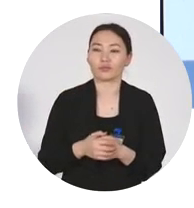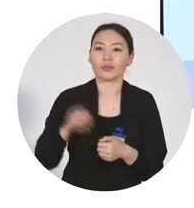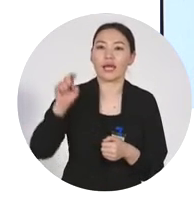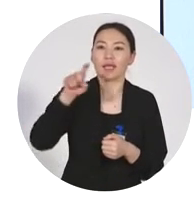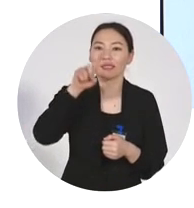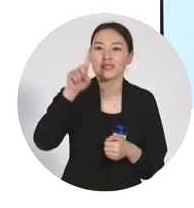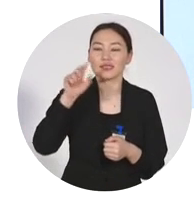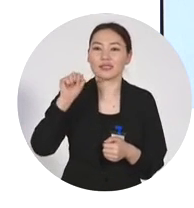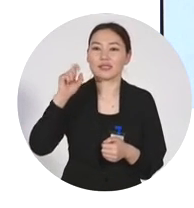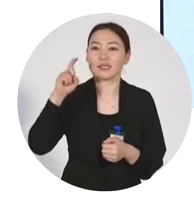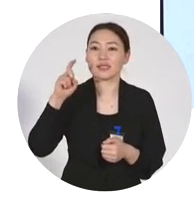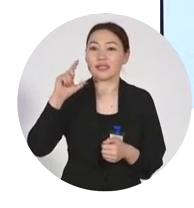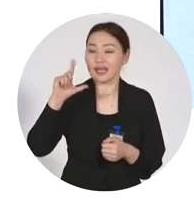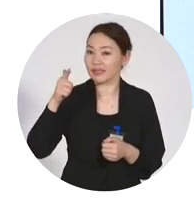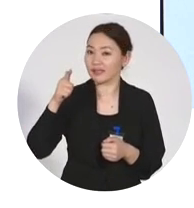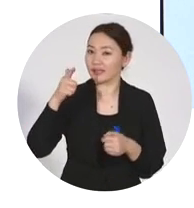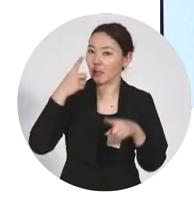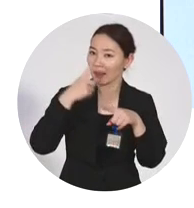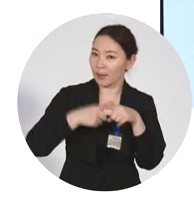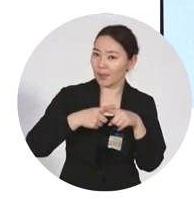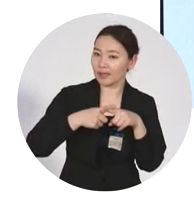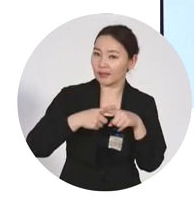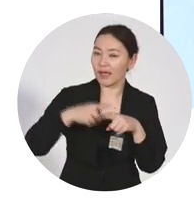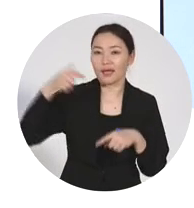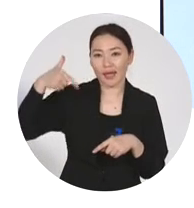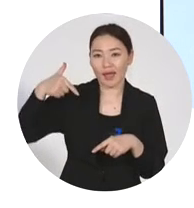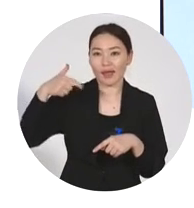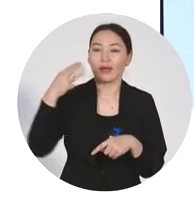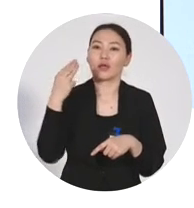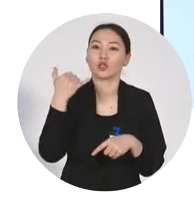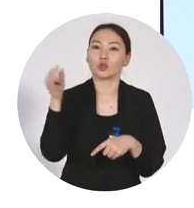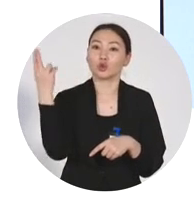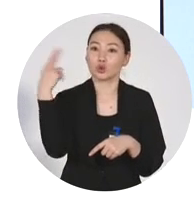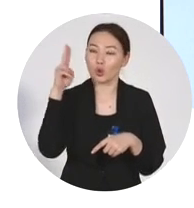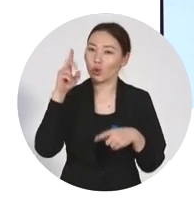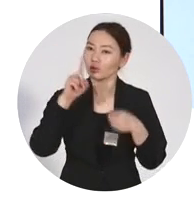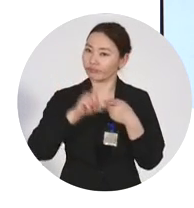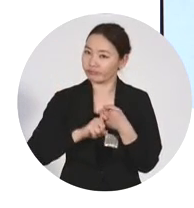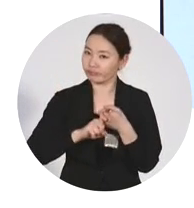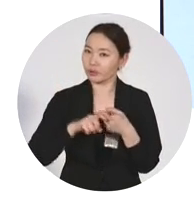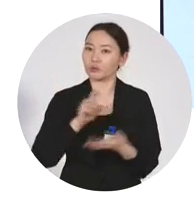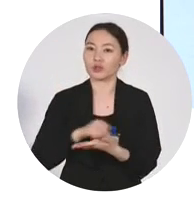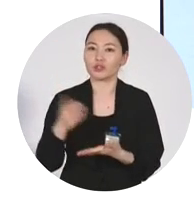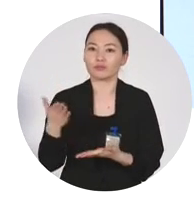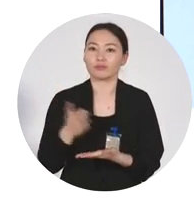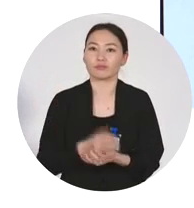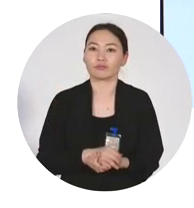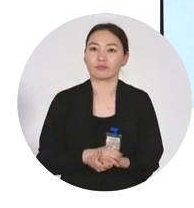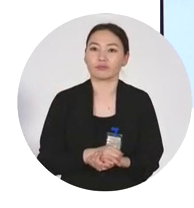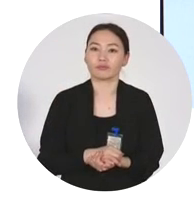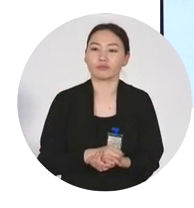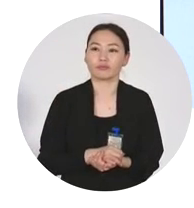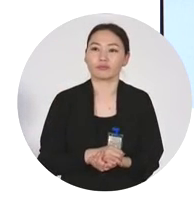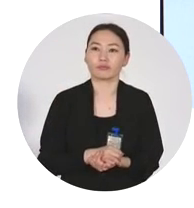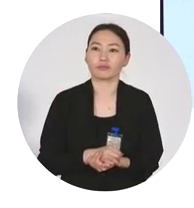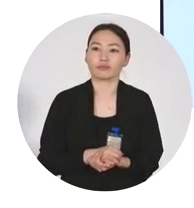За цах гэдэг үг ихшгэр төгссөн байгаа учраас гэ нөхцөлийг шууд залгана. Дад гэдэг үг бол гэвэлчээр төгссөн мөн хувилгах хэсгээр ихсэн нөхцөл,